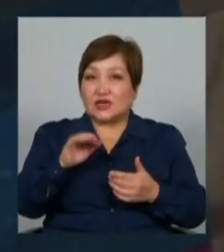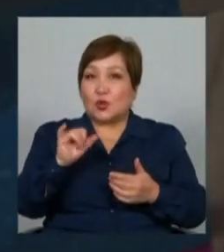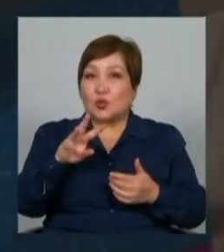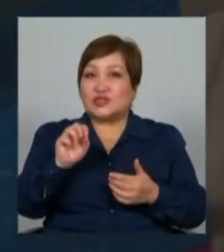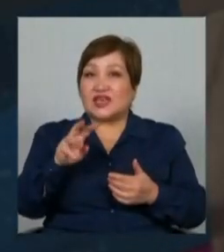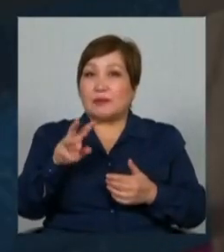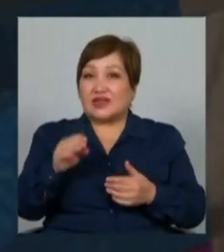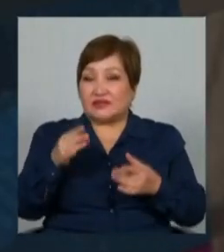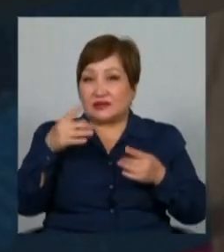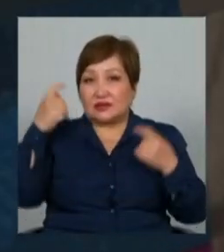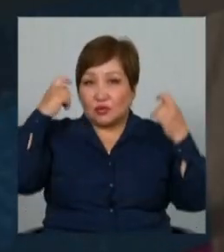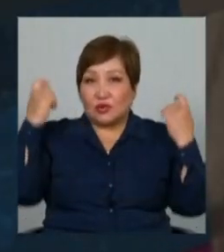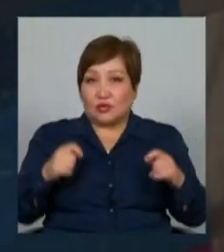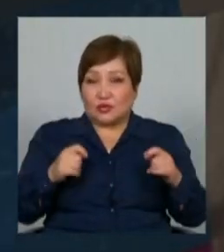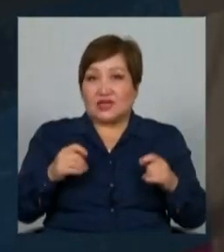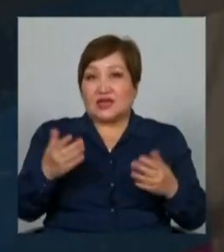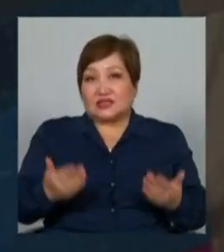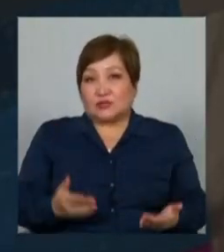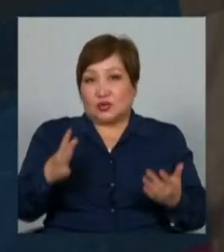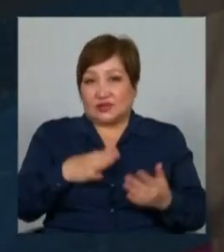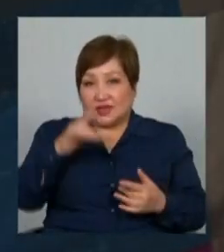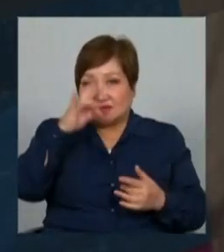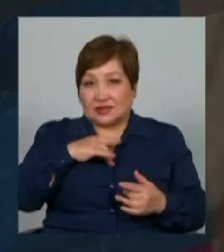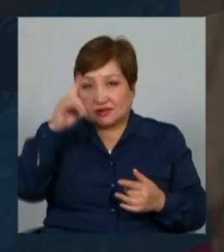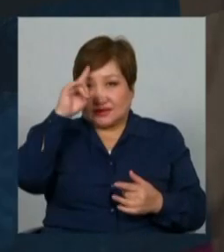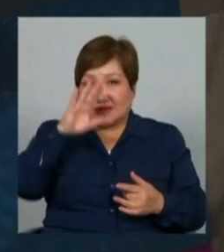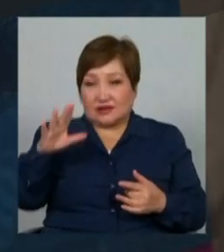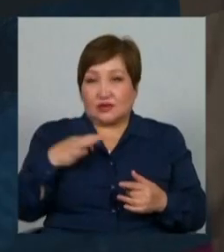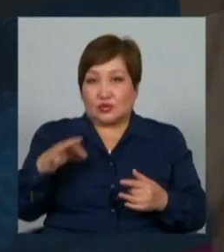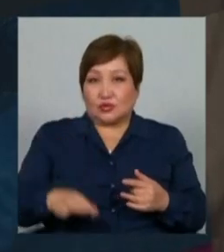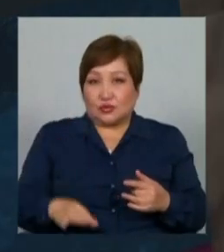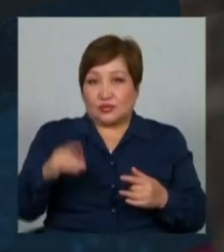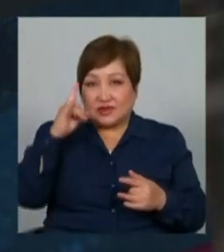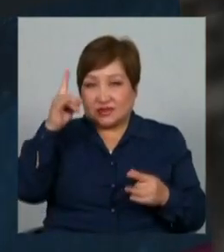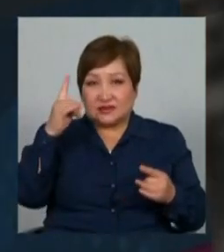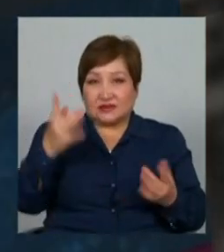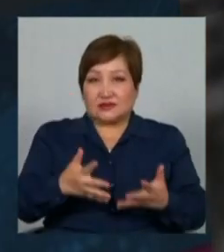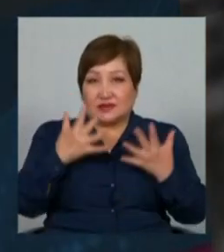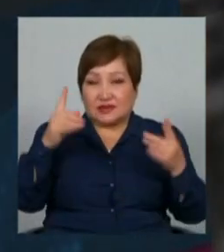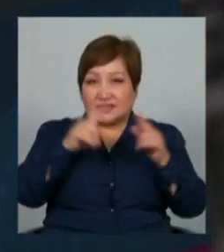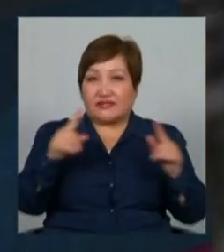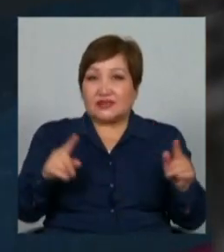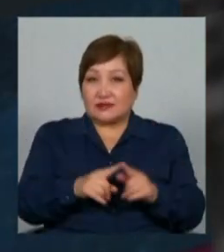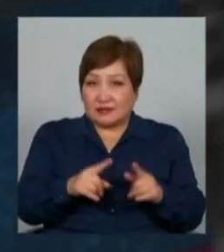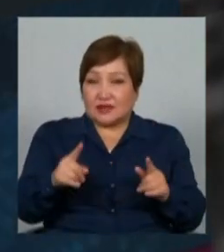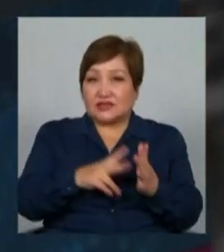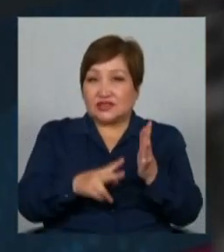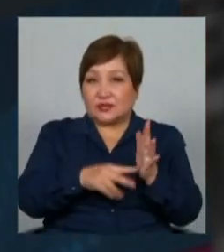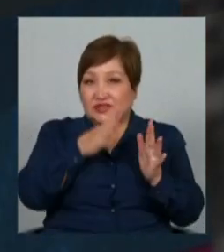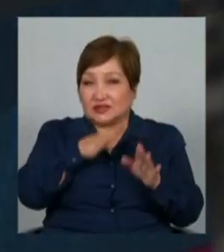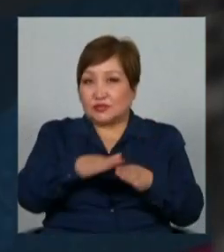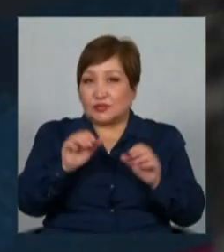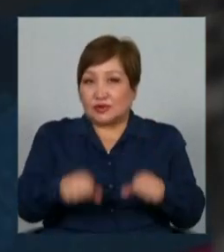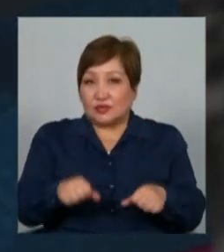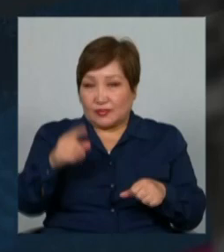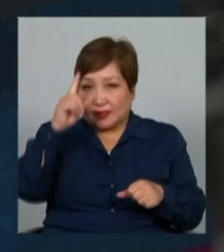Тірі болғанда Қазақтың даңқты ұлы, маңдайымызға біткен жарық жұлдызы 70 жасқа толар еді. Танымал спортшы жаһан